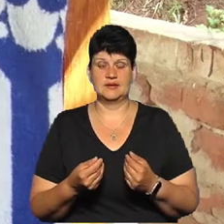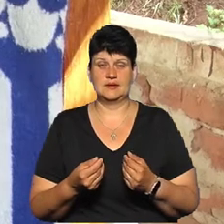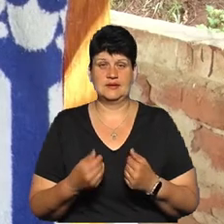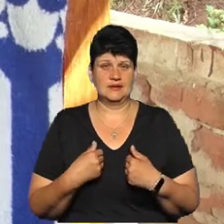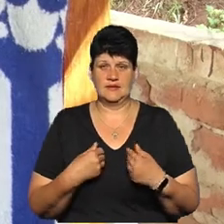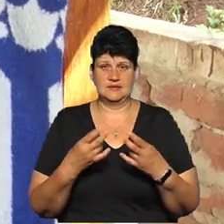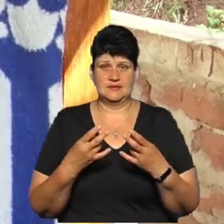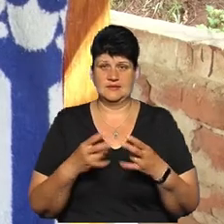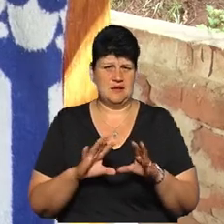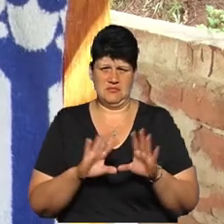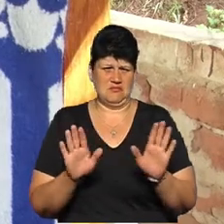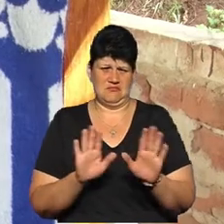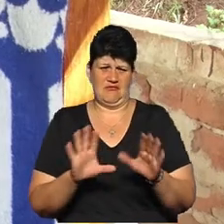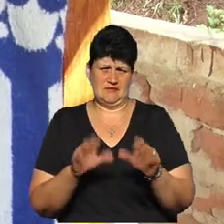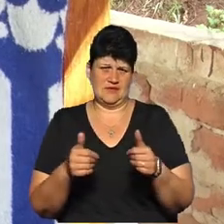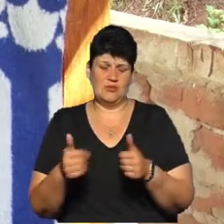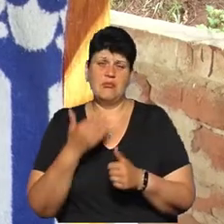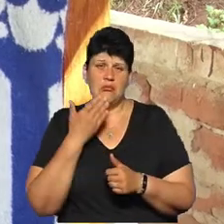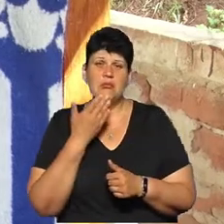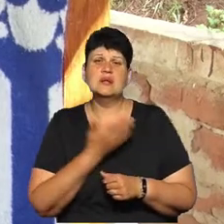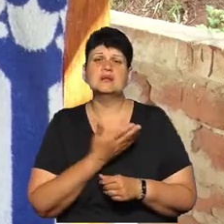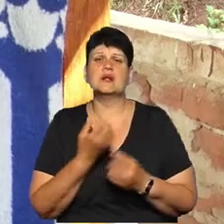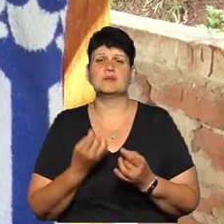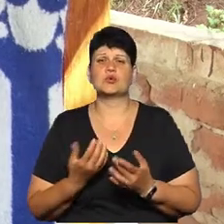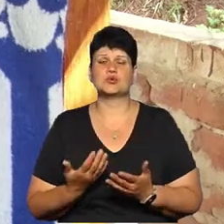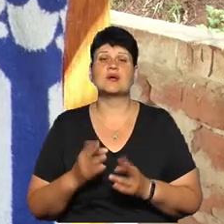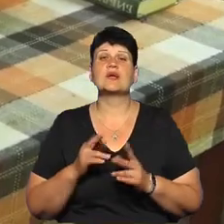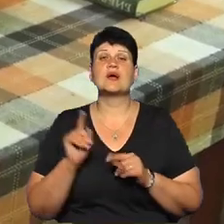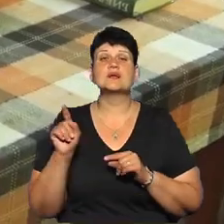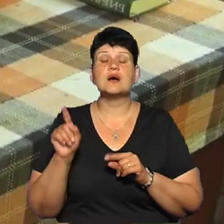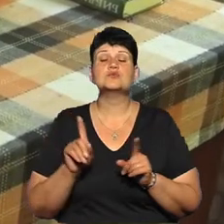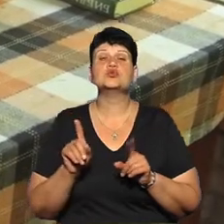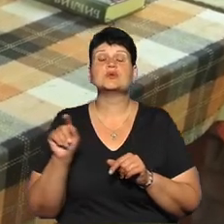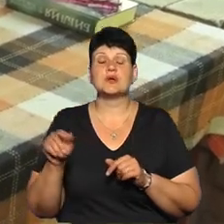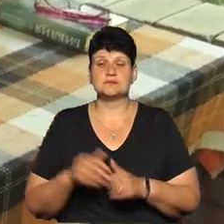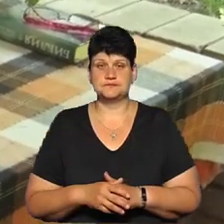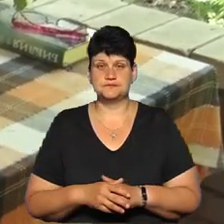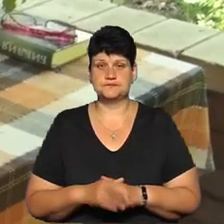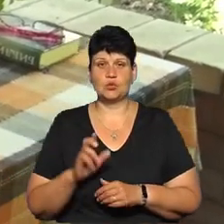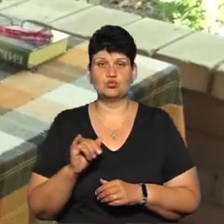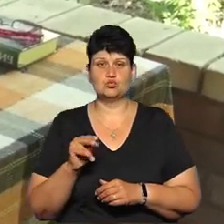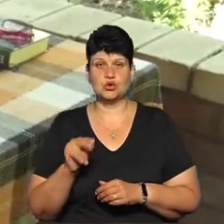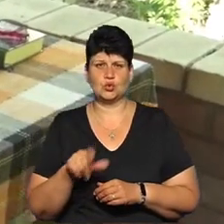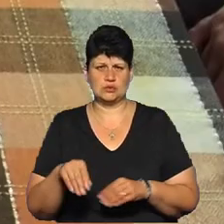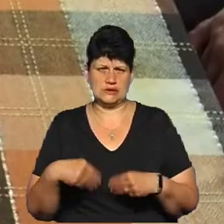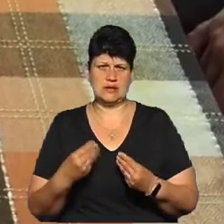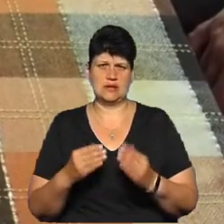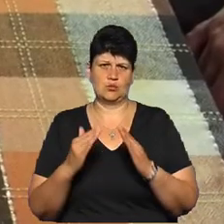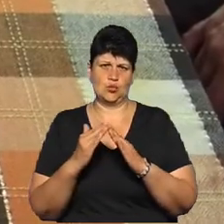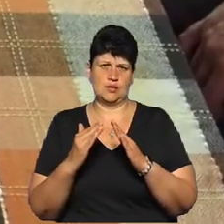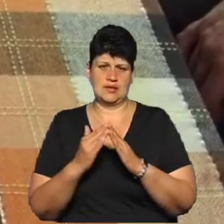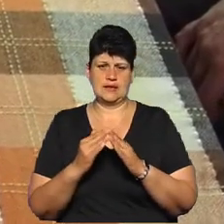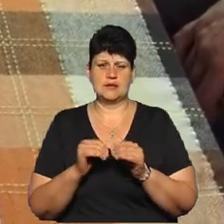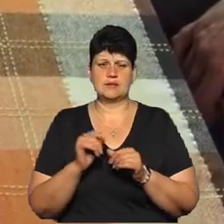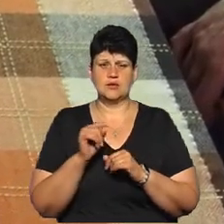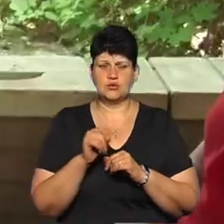все добре. Просто питали, як там, що там. У Бучачі люди безкоштовно надали їм будинок. Окрім цього,